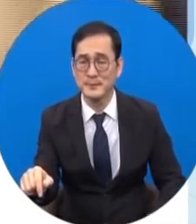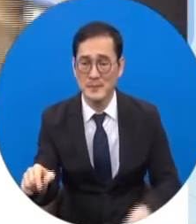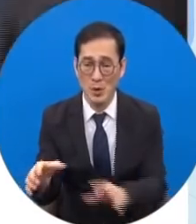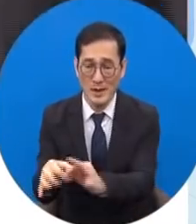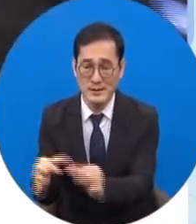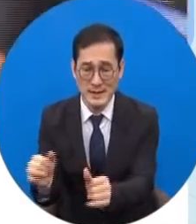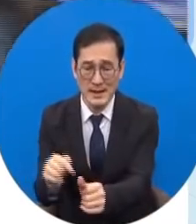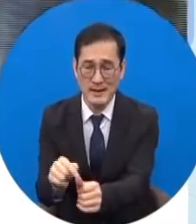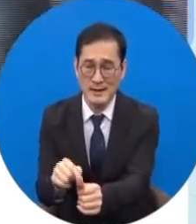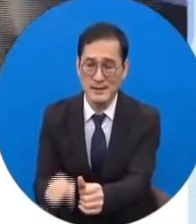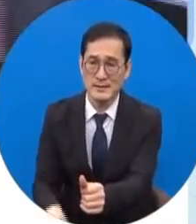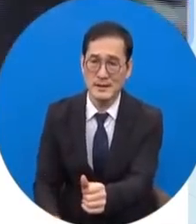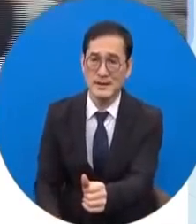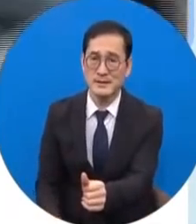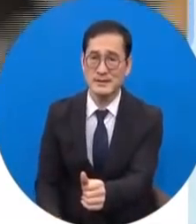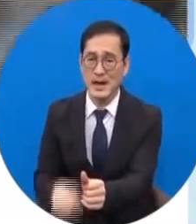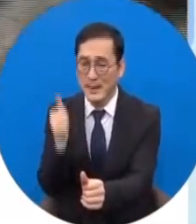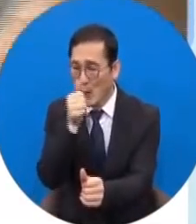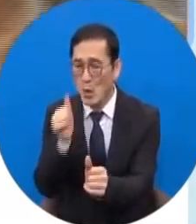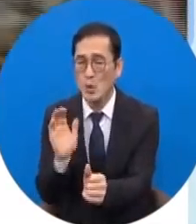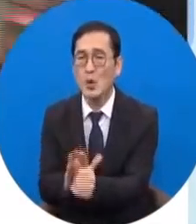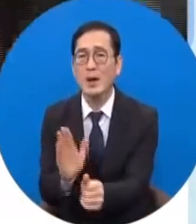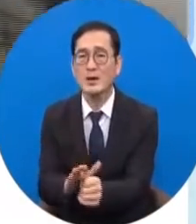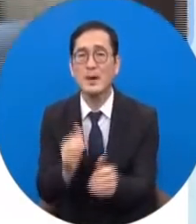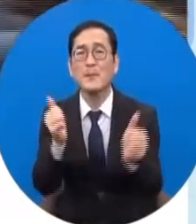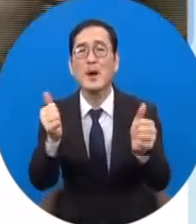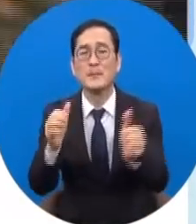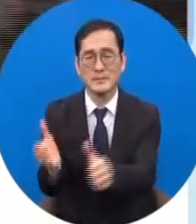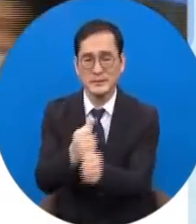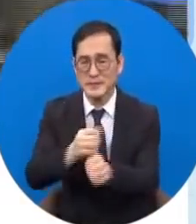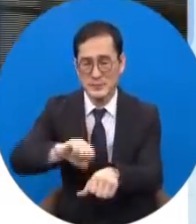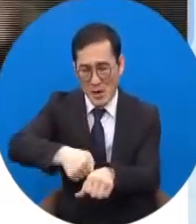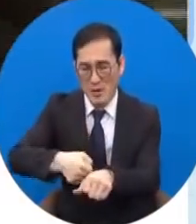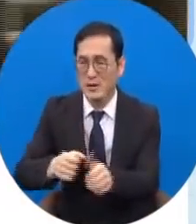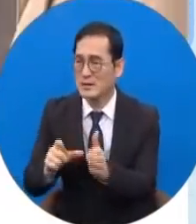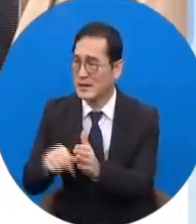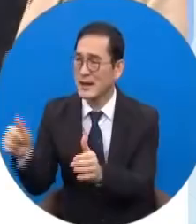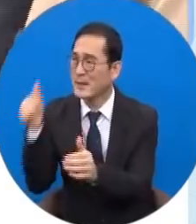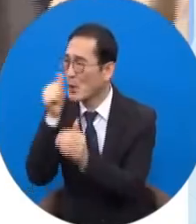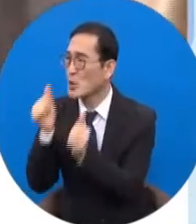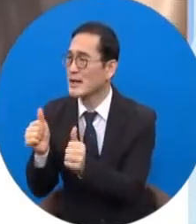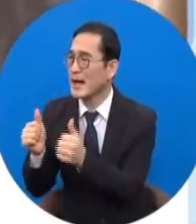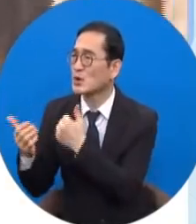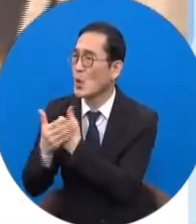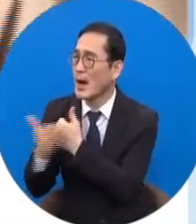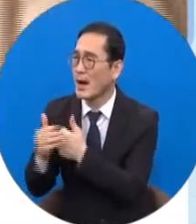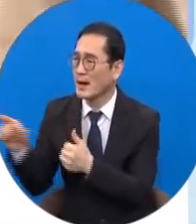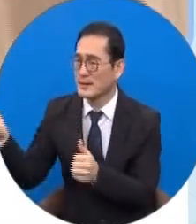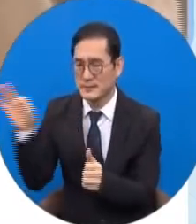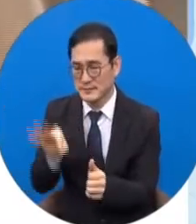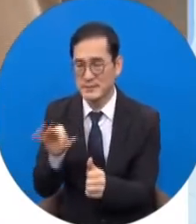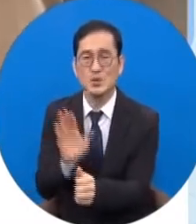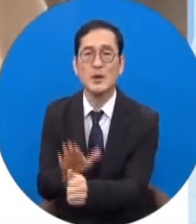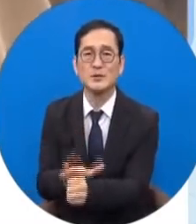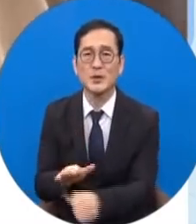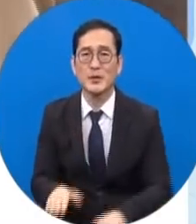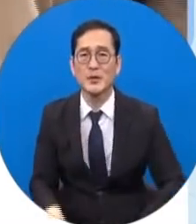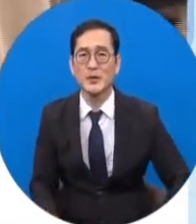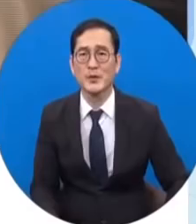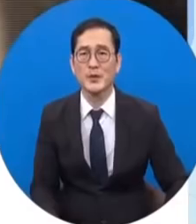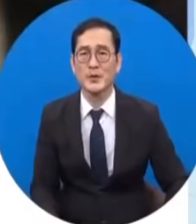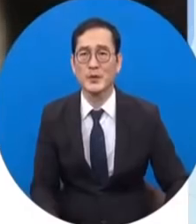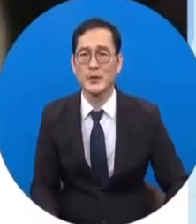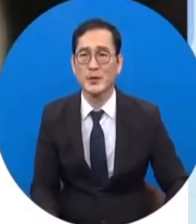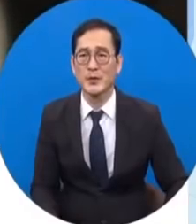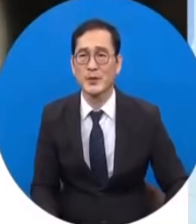소개해줬다 여기까지는 40 부인하기 어려운 것 같아요 그런데 방송 박영수 특검을 통해서 당시 주인 검사 이든